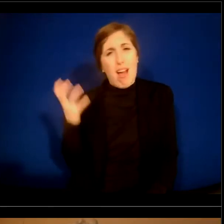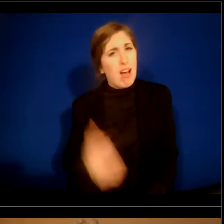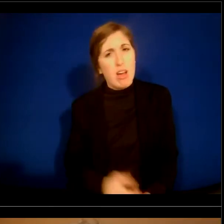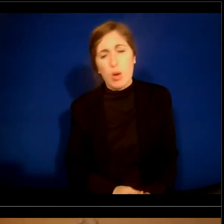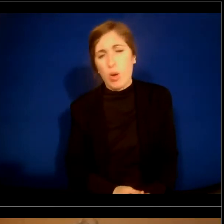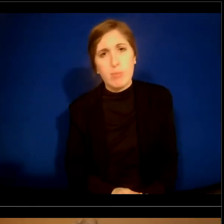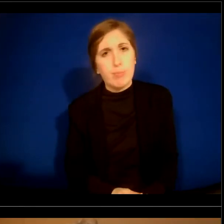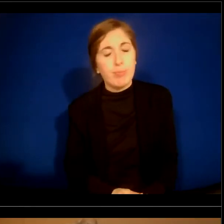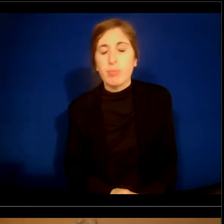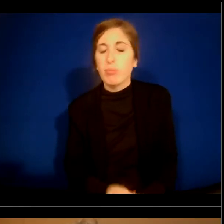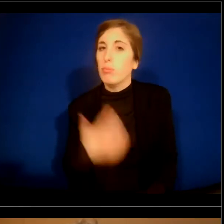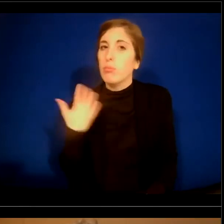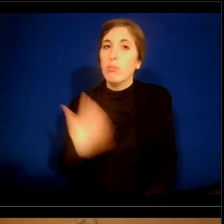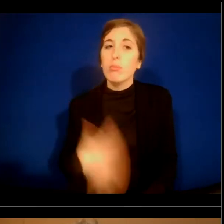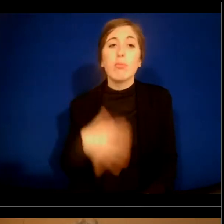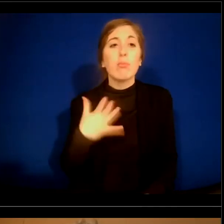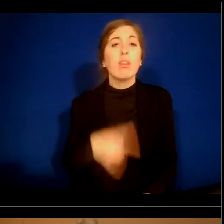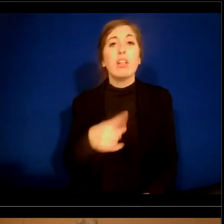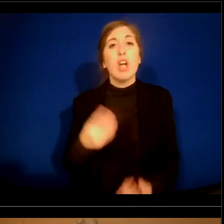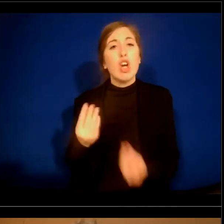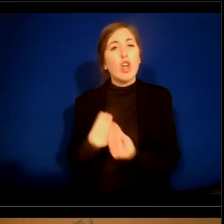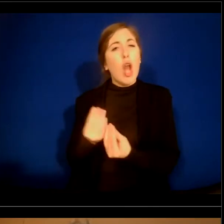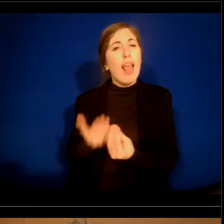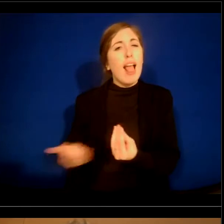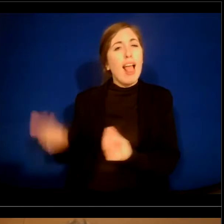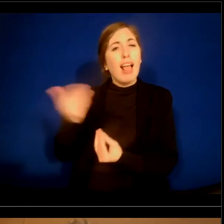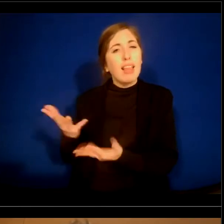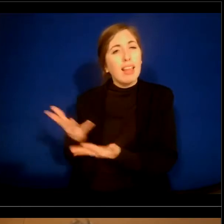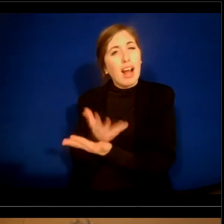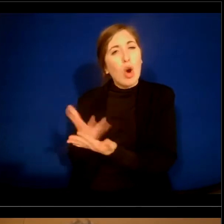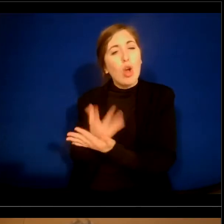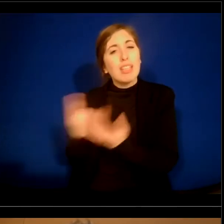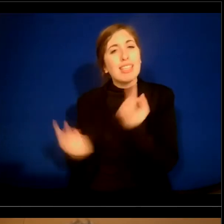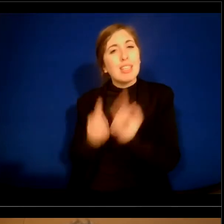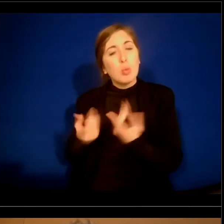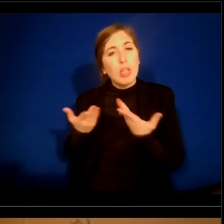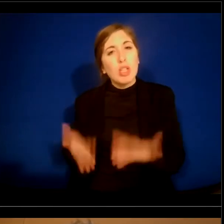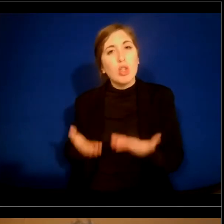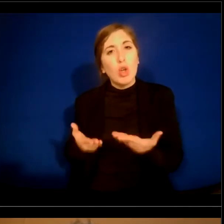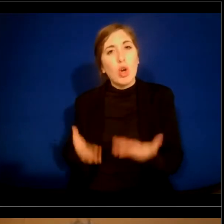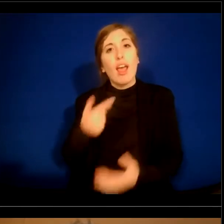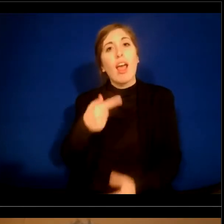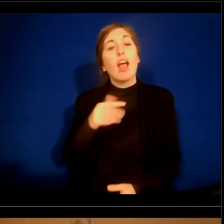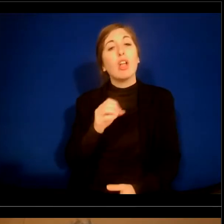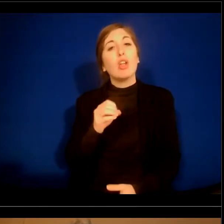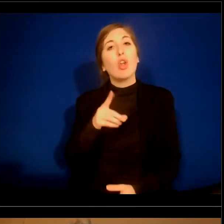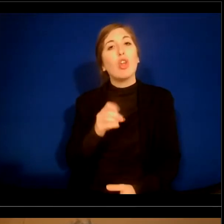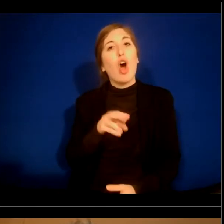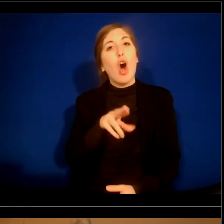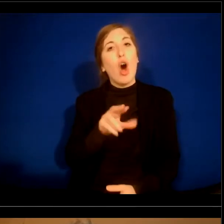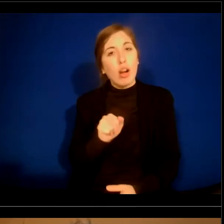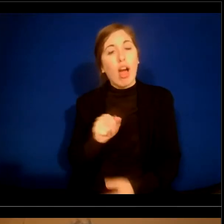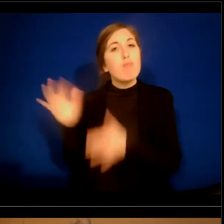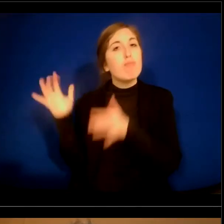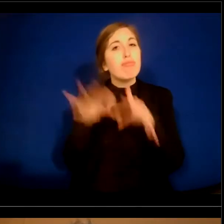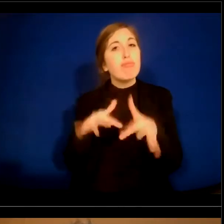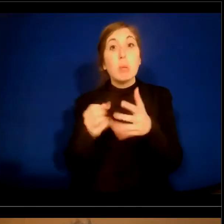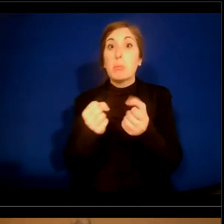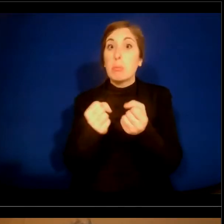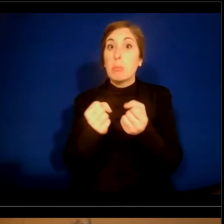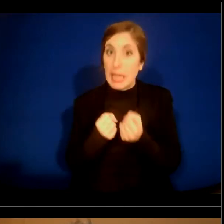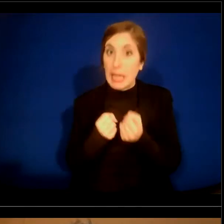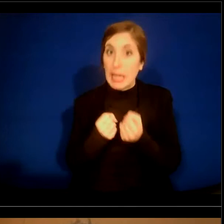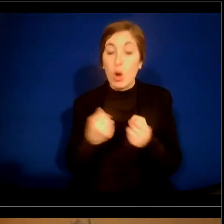situazione, mi dicevano i colleghi, che su Tudora ad esempio i flussi sono più bassi, mentre invece dalla parte